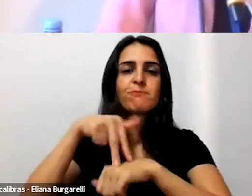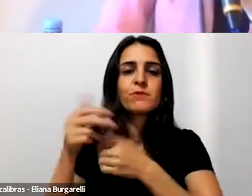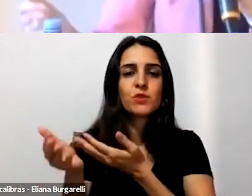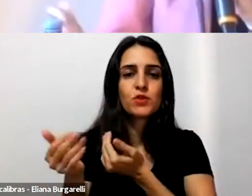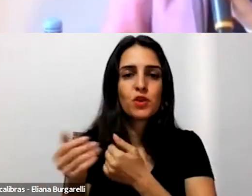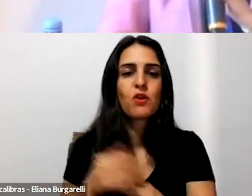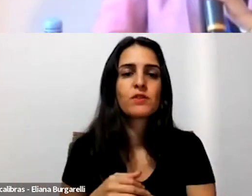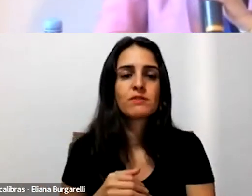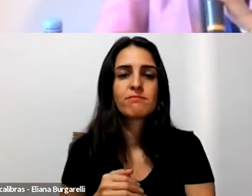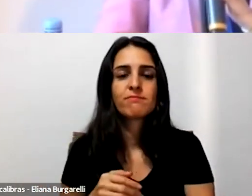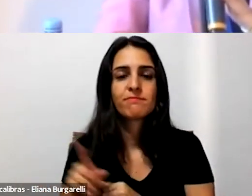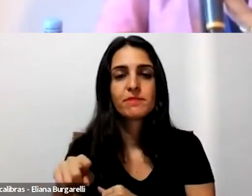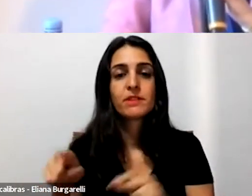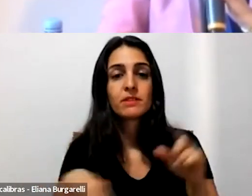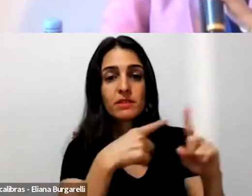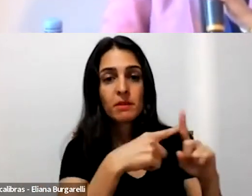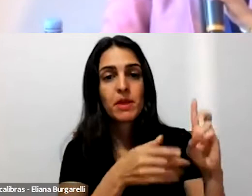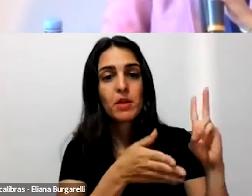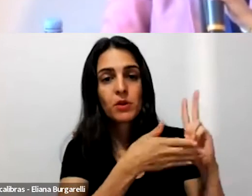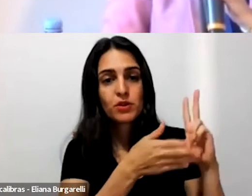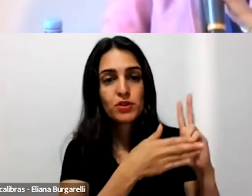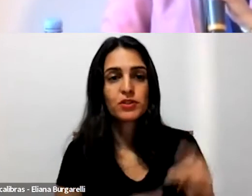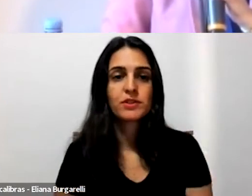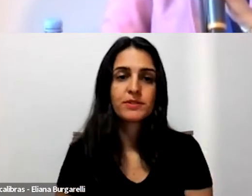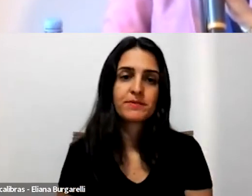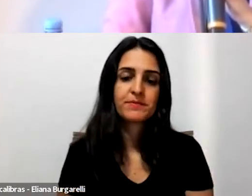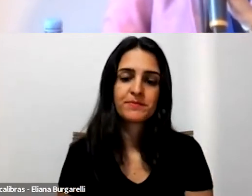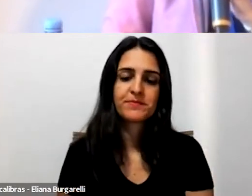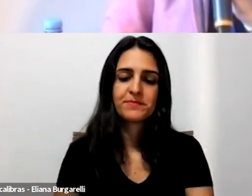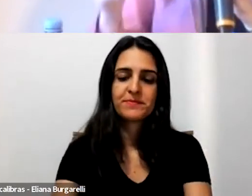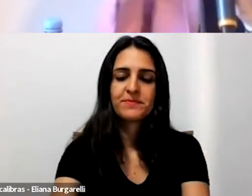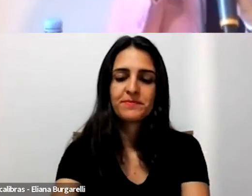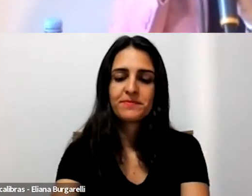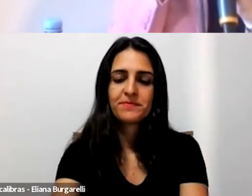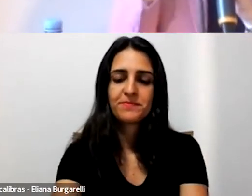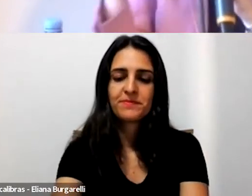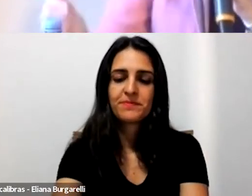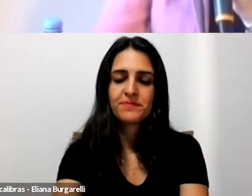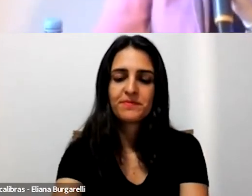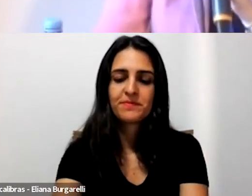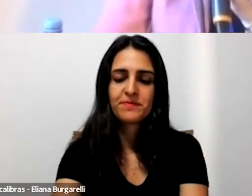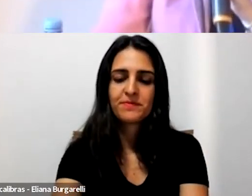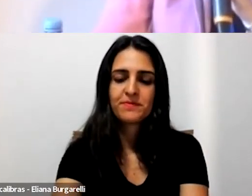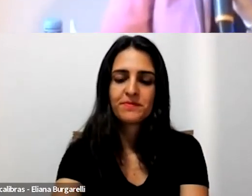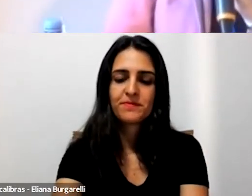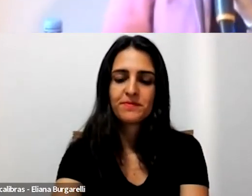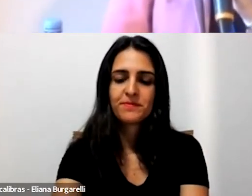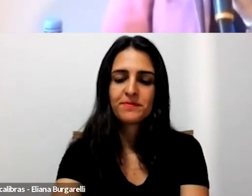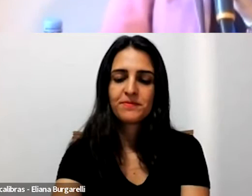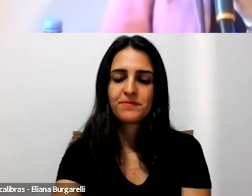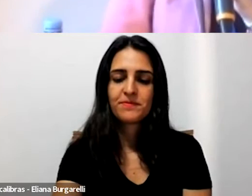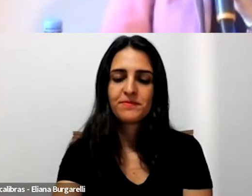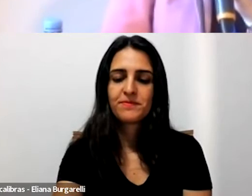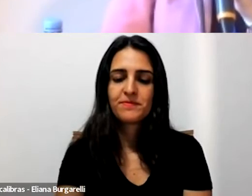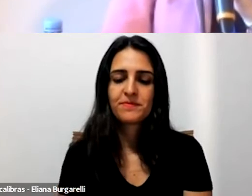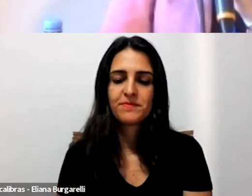Muito obrigada, Anatoly, por essa linda intervenção. Gostei muito da sua intervenção sobre os 100 mil jovens, porque